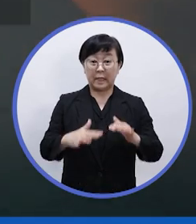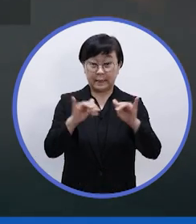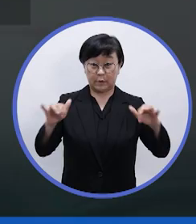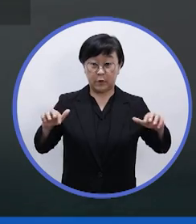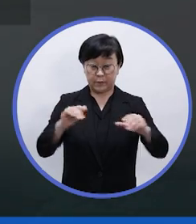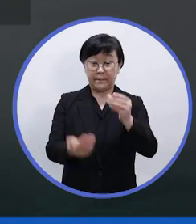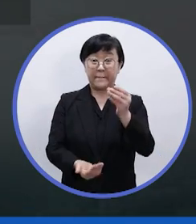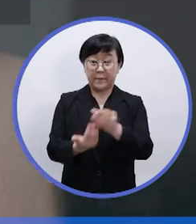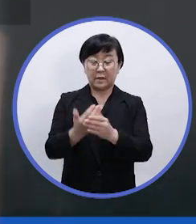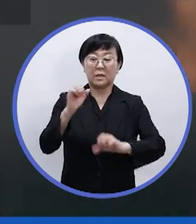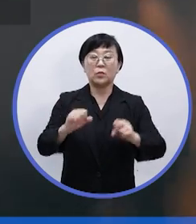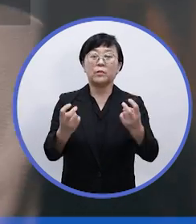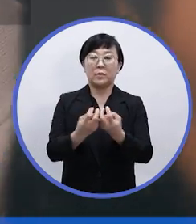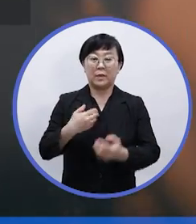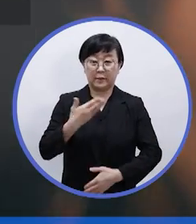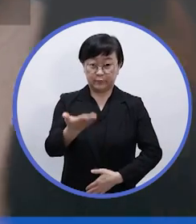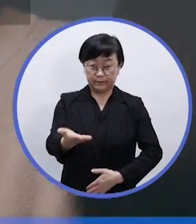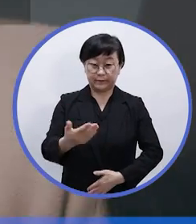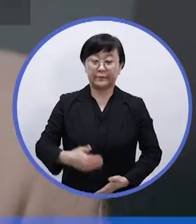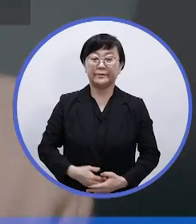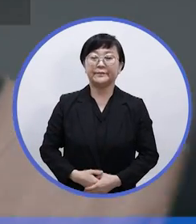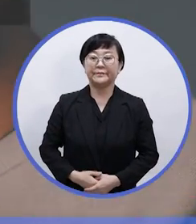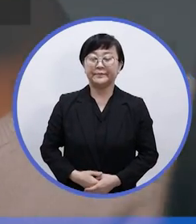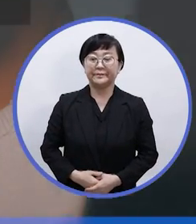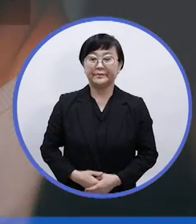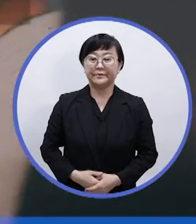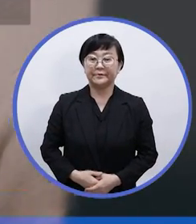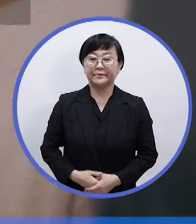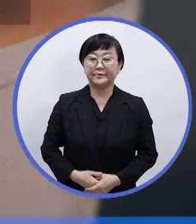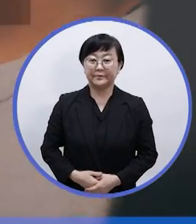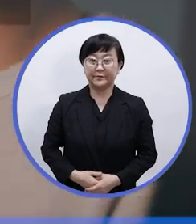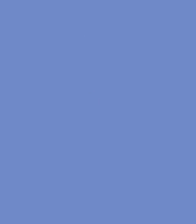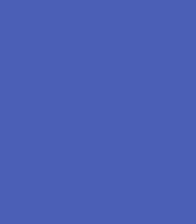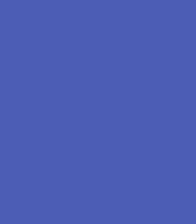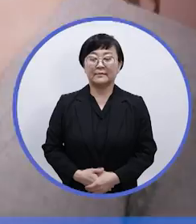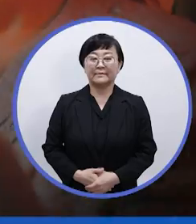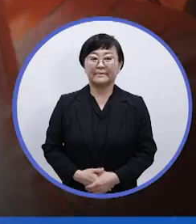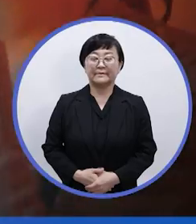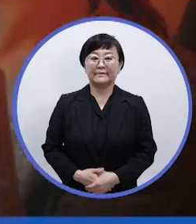다중 밀집 사고 행동 요령 알려드립니다.